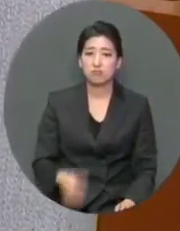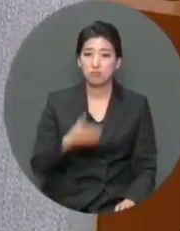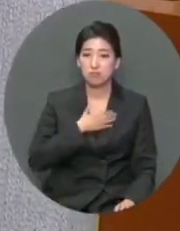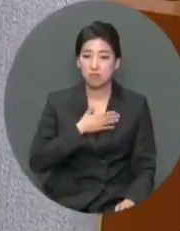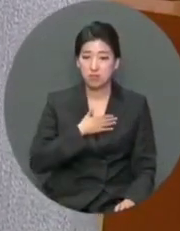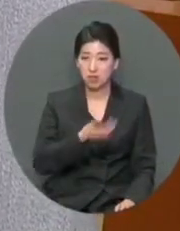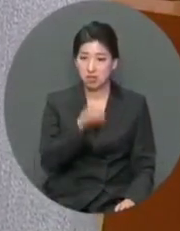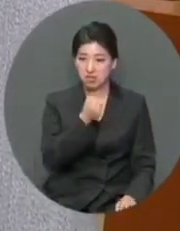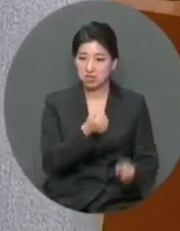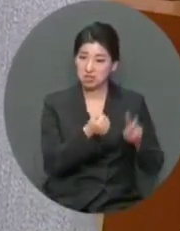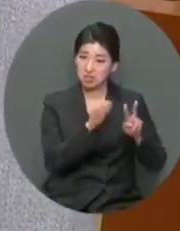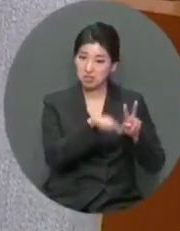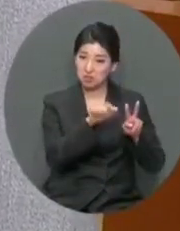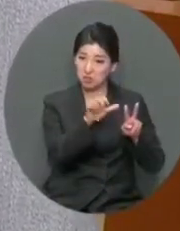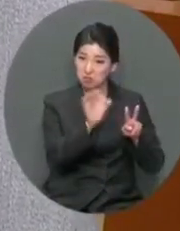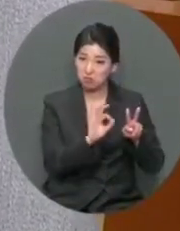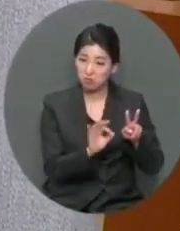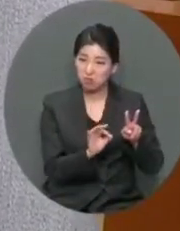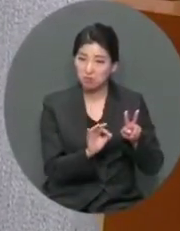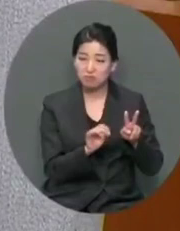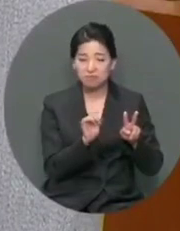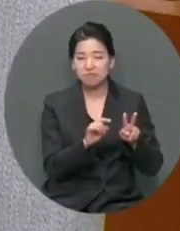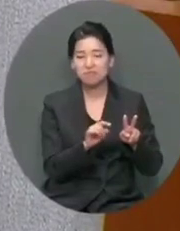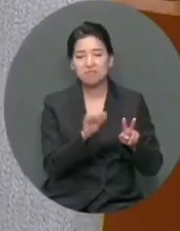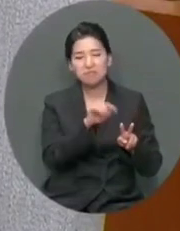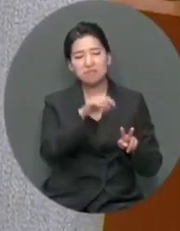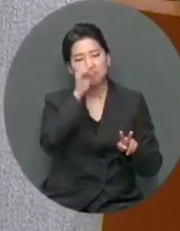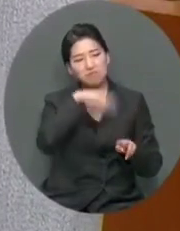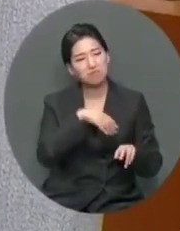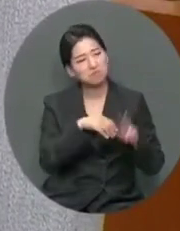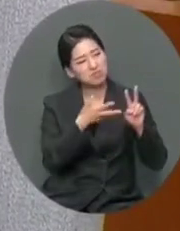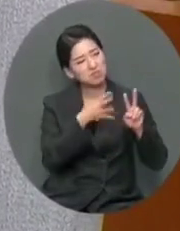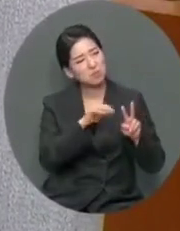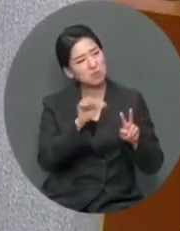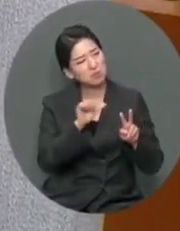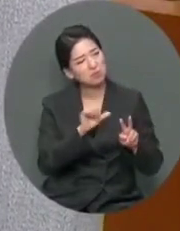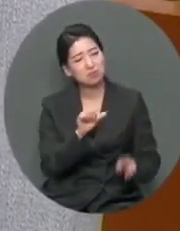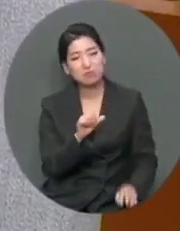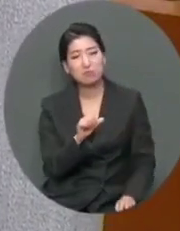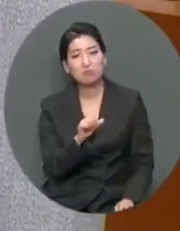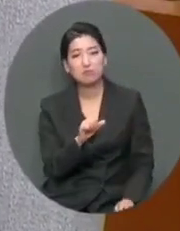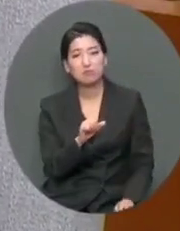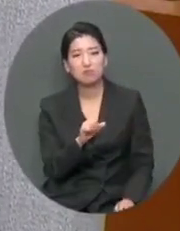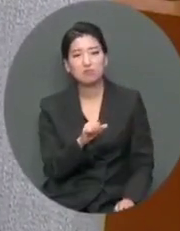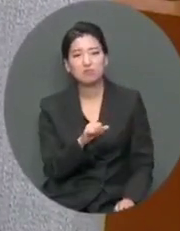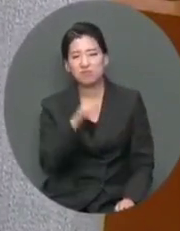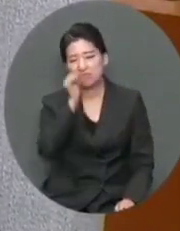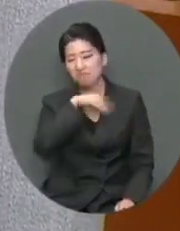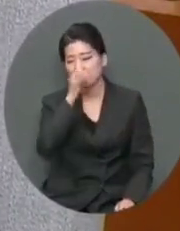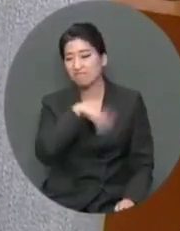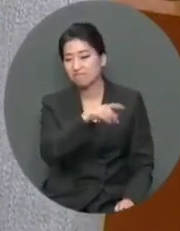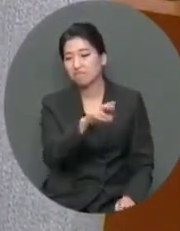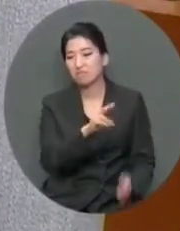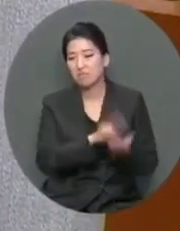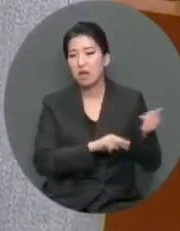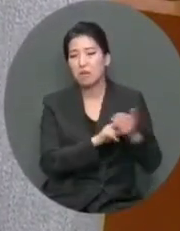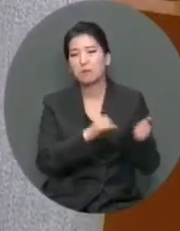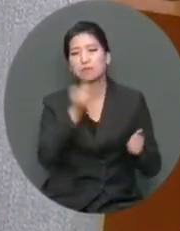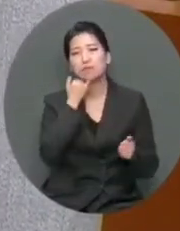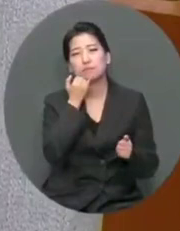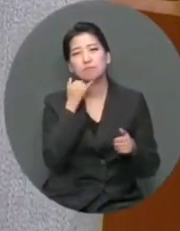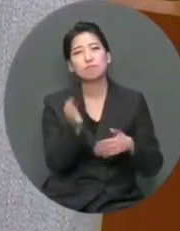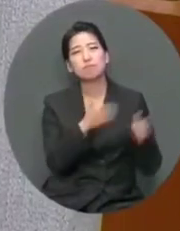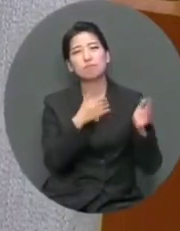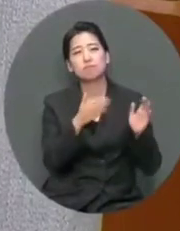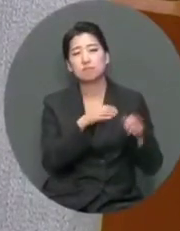내가 가지고 있는 지분 그 2.5%? 그거 한 2억 5천 정도 되겠네요. 그죠? 그 정도 그냥 뭐 처분하겠다 얘기하시는